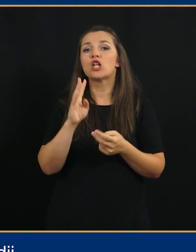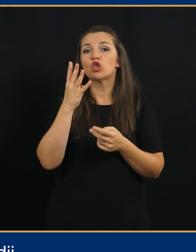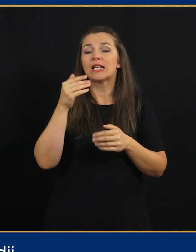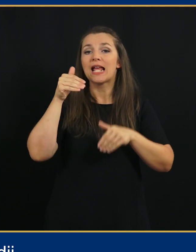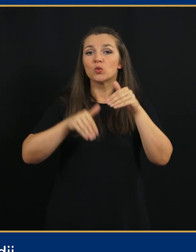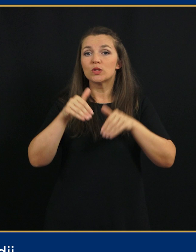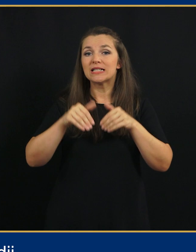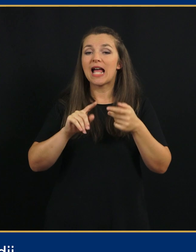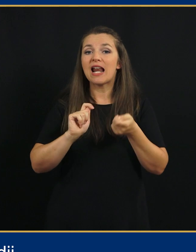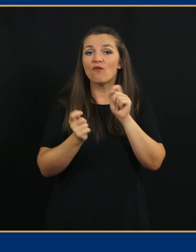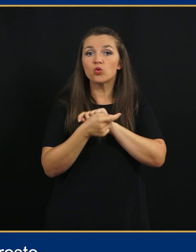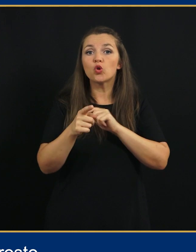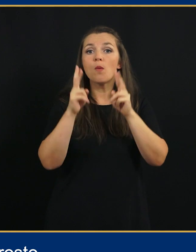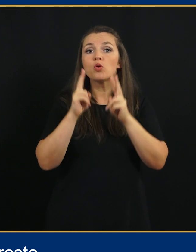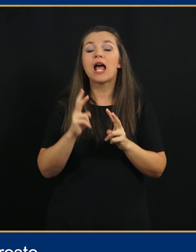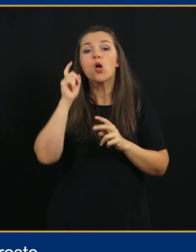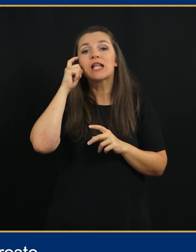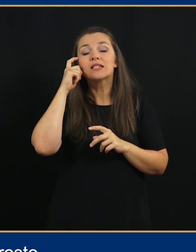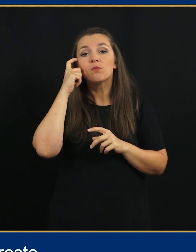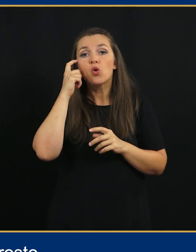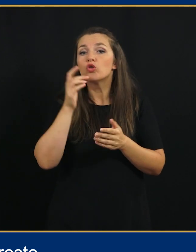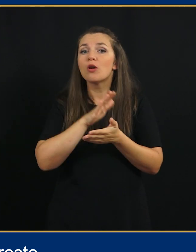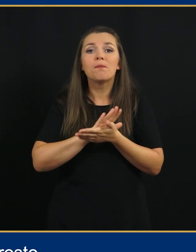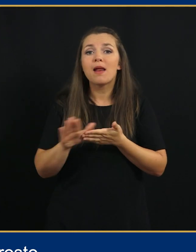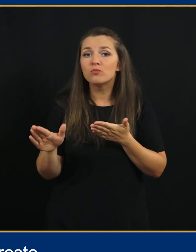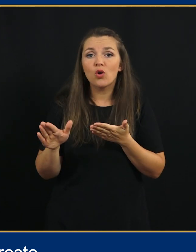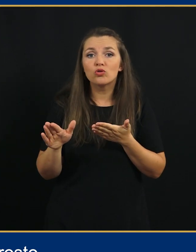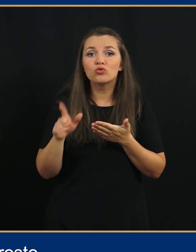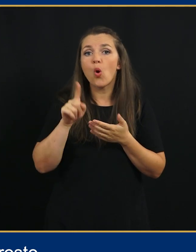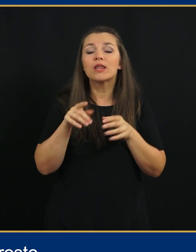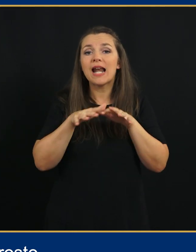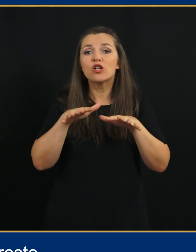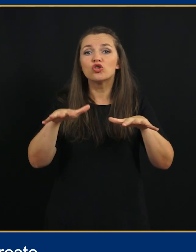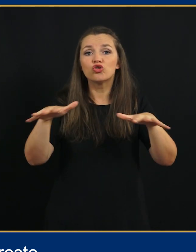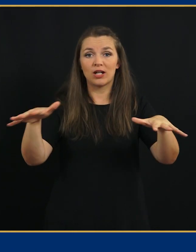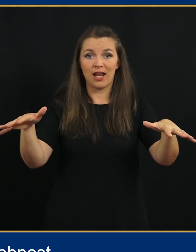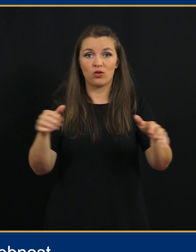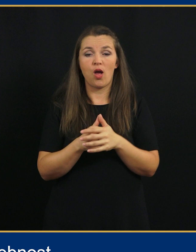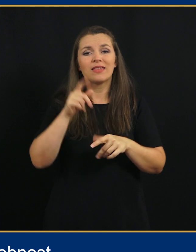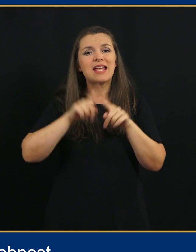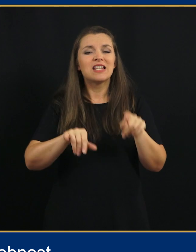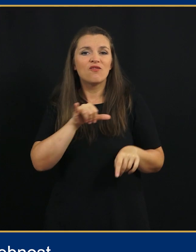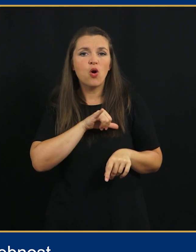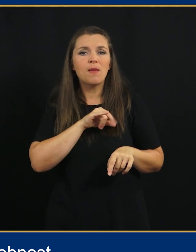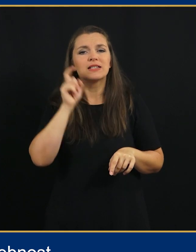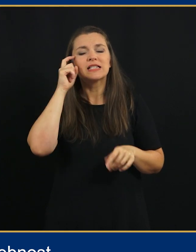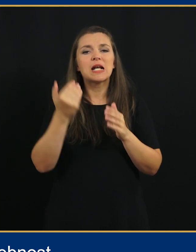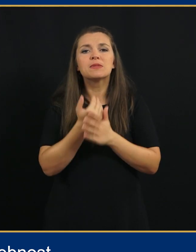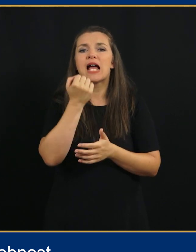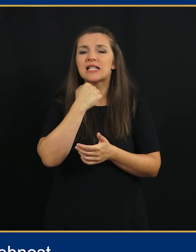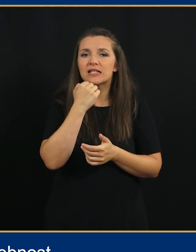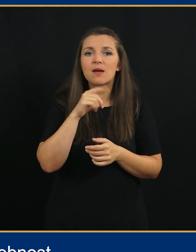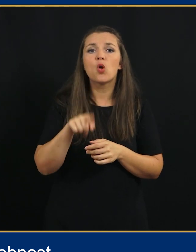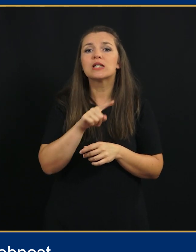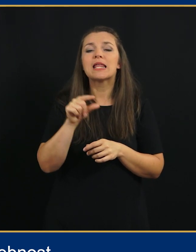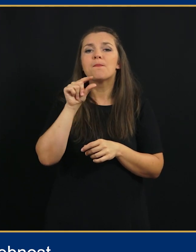četrta industrijska revolucija, postalo zaskrbljujoče preprosto in razširjeno. Dezinformacije, skrb za